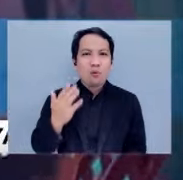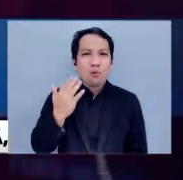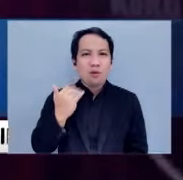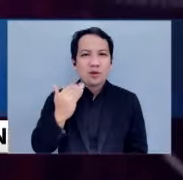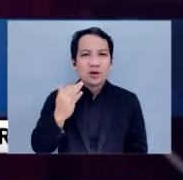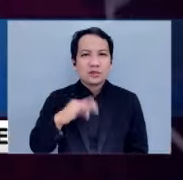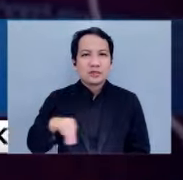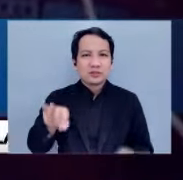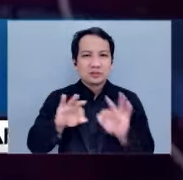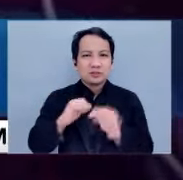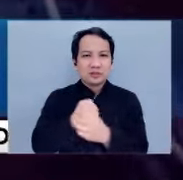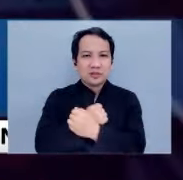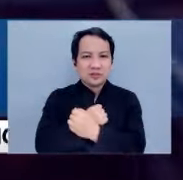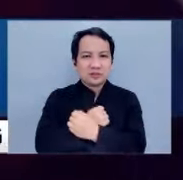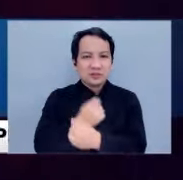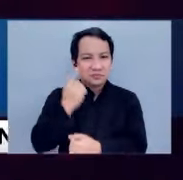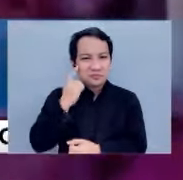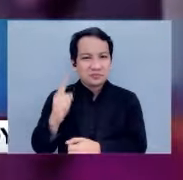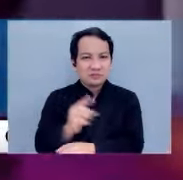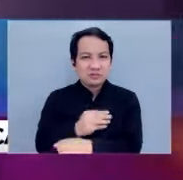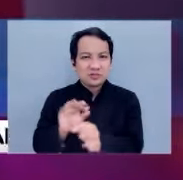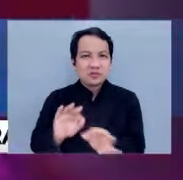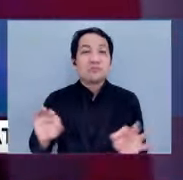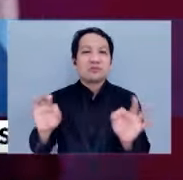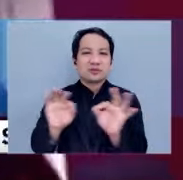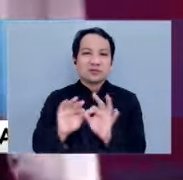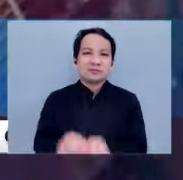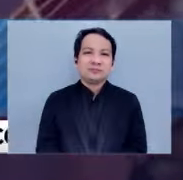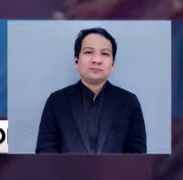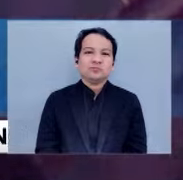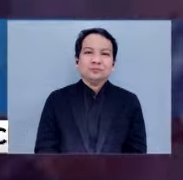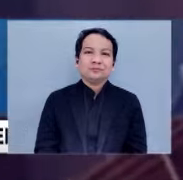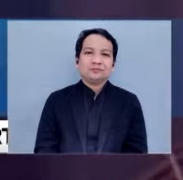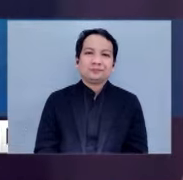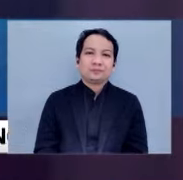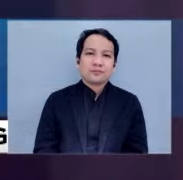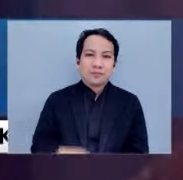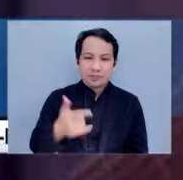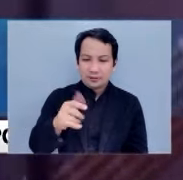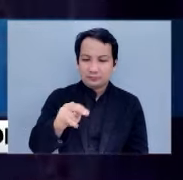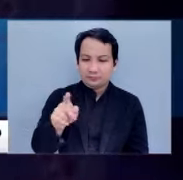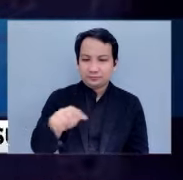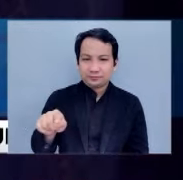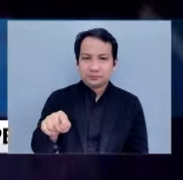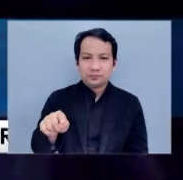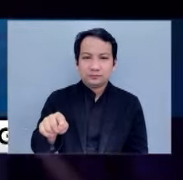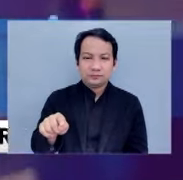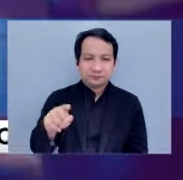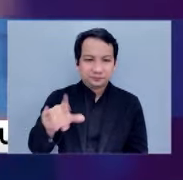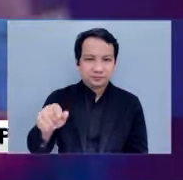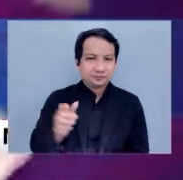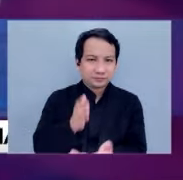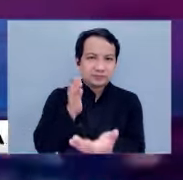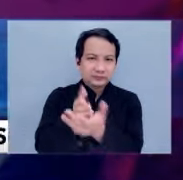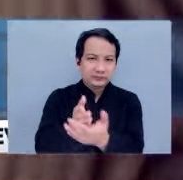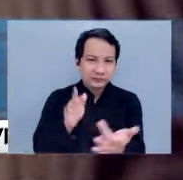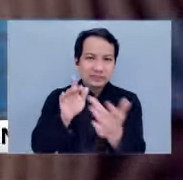together talaga, di ba? Mapa-Gen Z, mapa-millennial. Di ba? Rich na rich, abot na abot. Sobra.